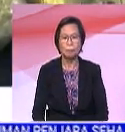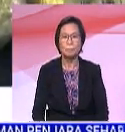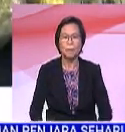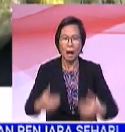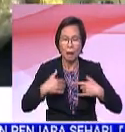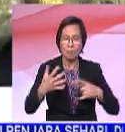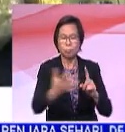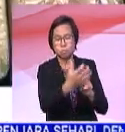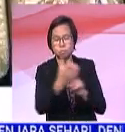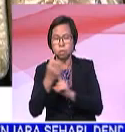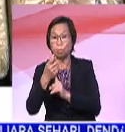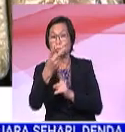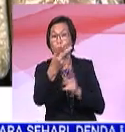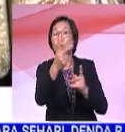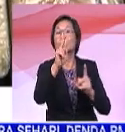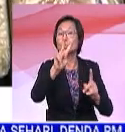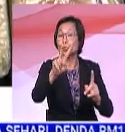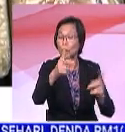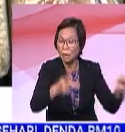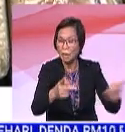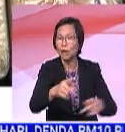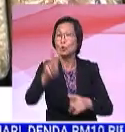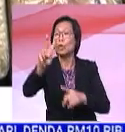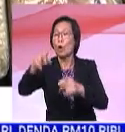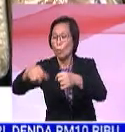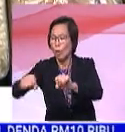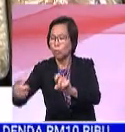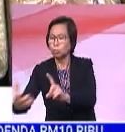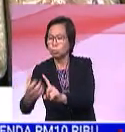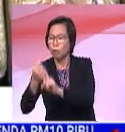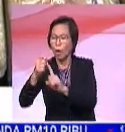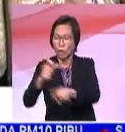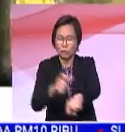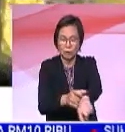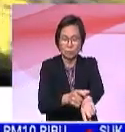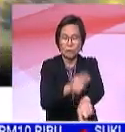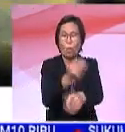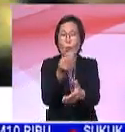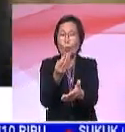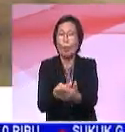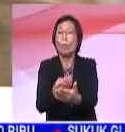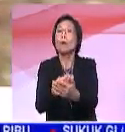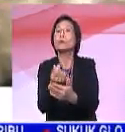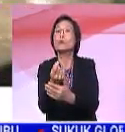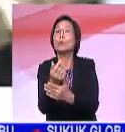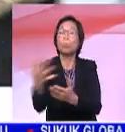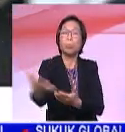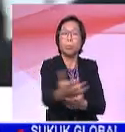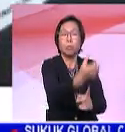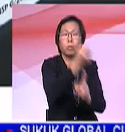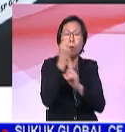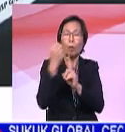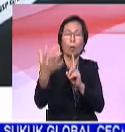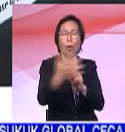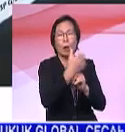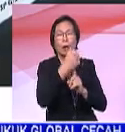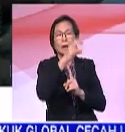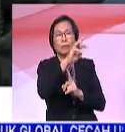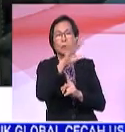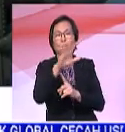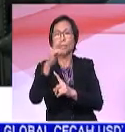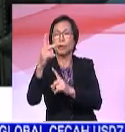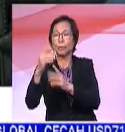Turut disita dua kereta dan dua motosikal, jam tangan dan wang tunai dengan nilai sitaan